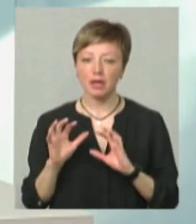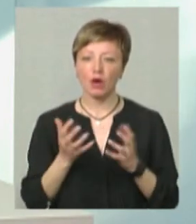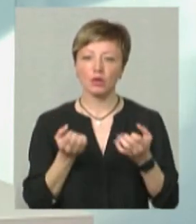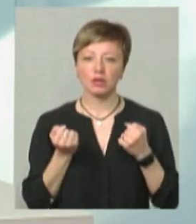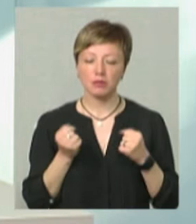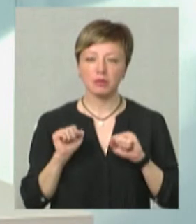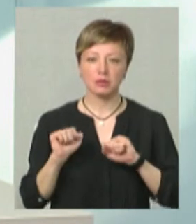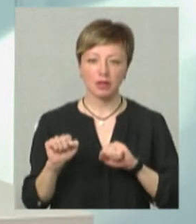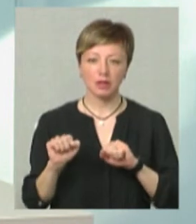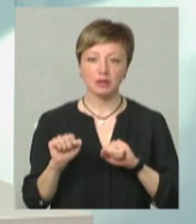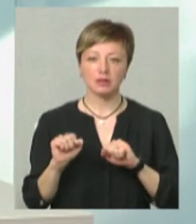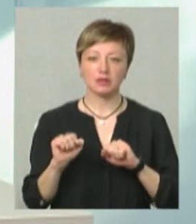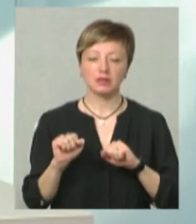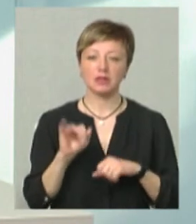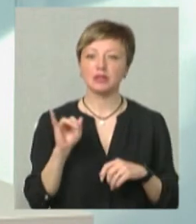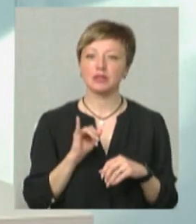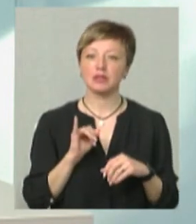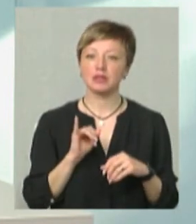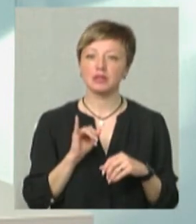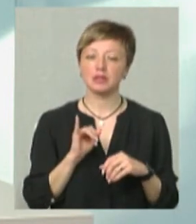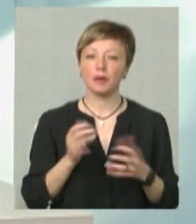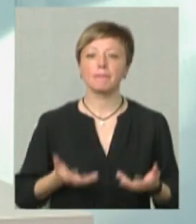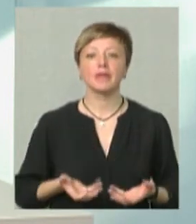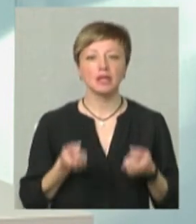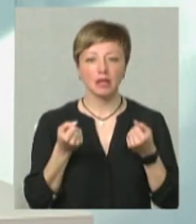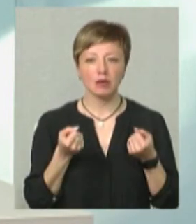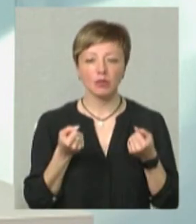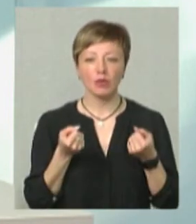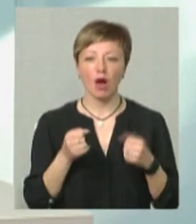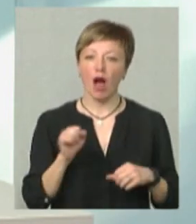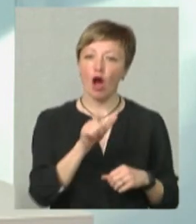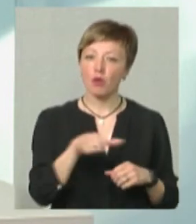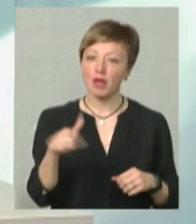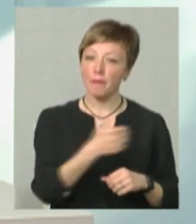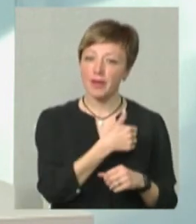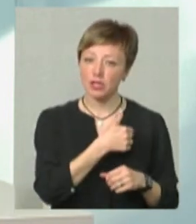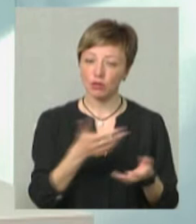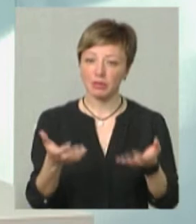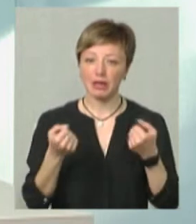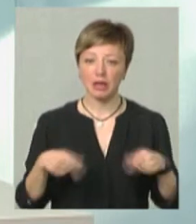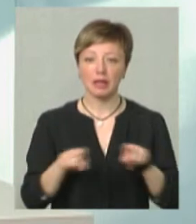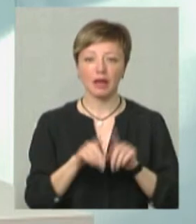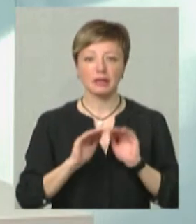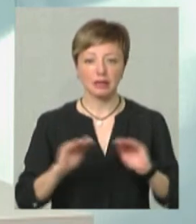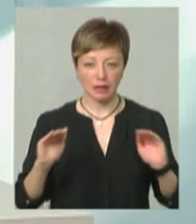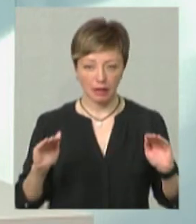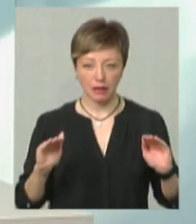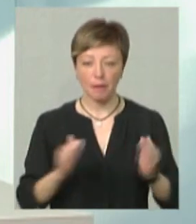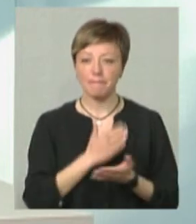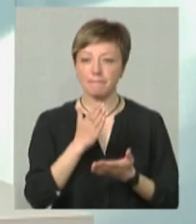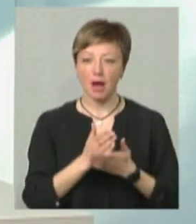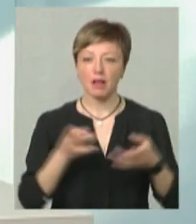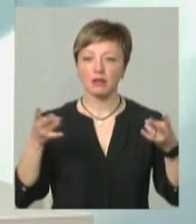отримали прихисток і підтримку, а громадяни, які бажають прийняти таких дітей,